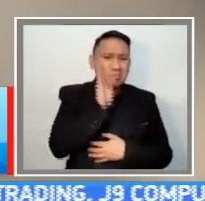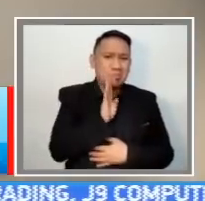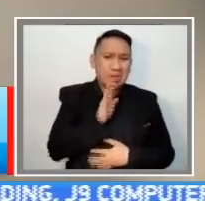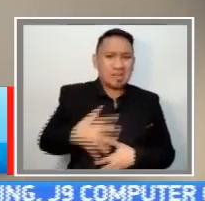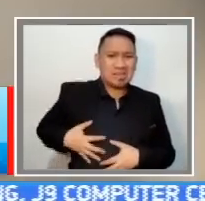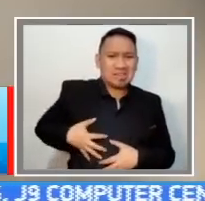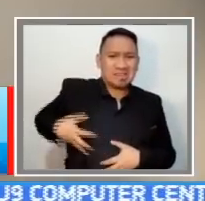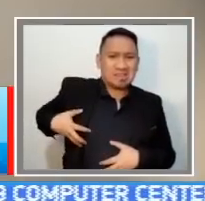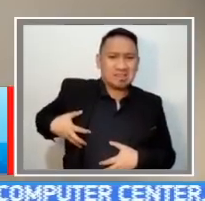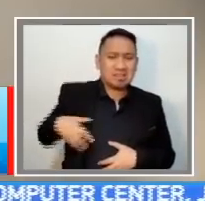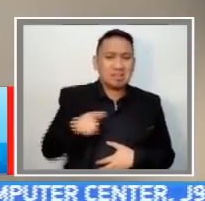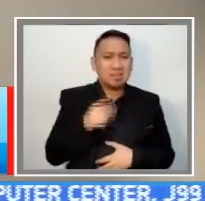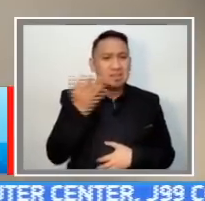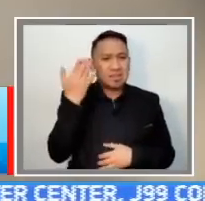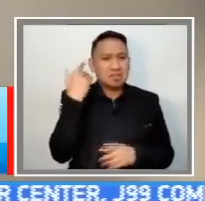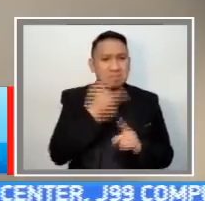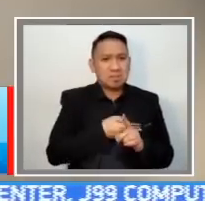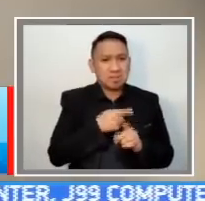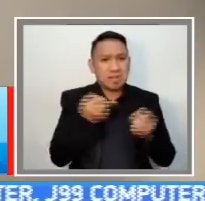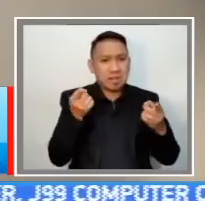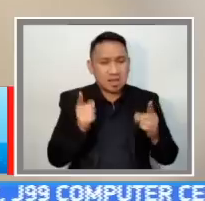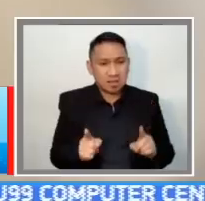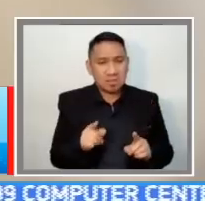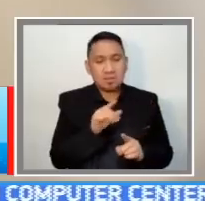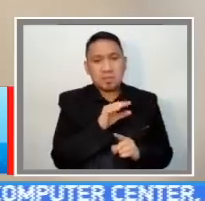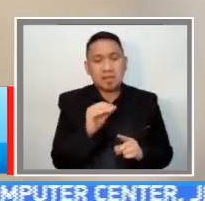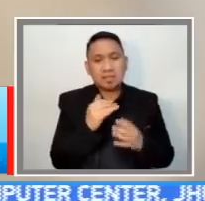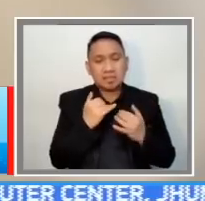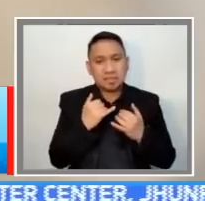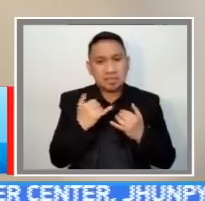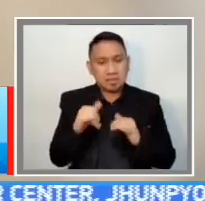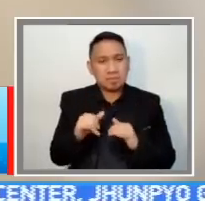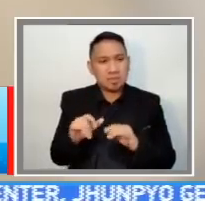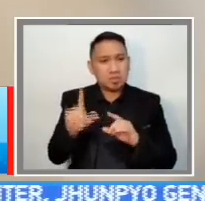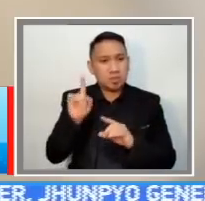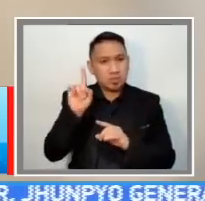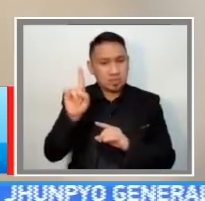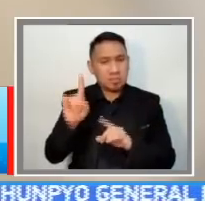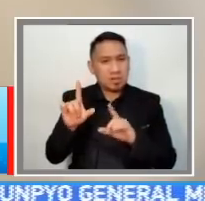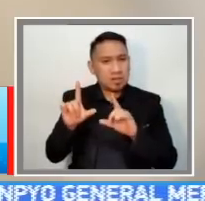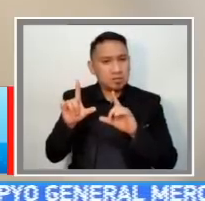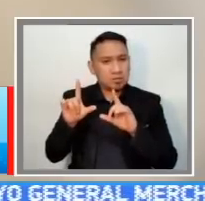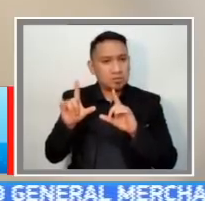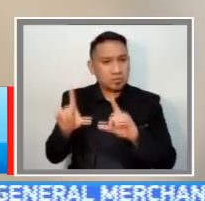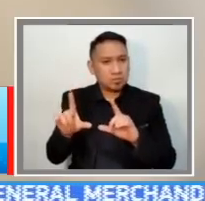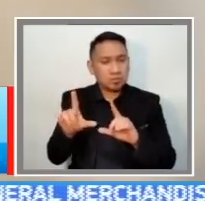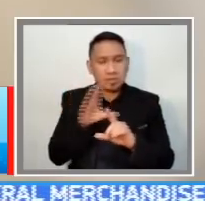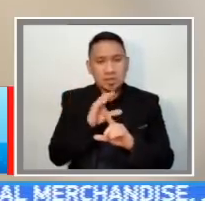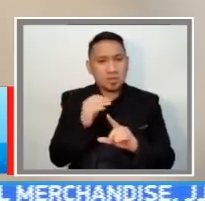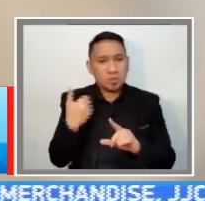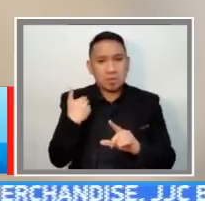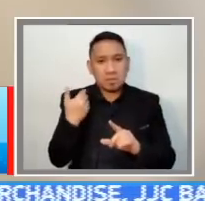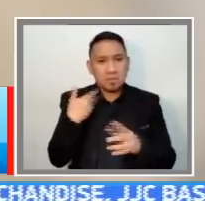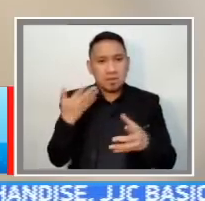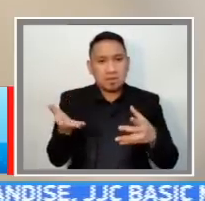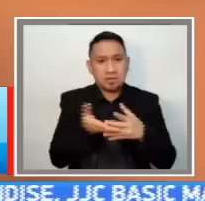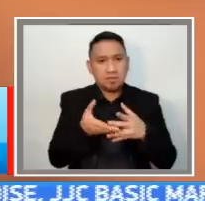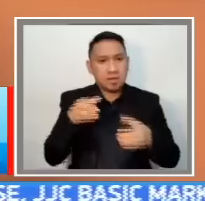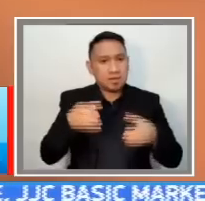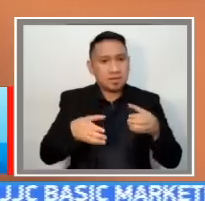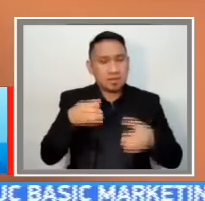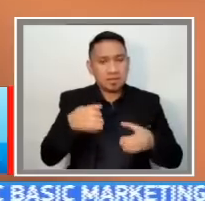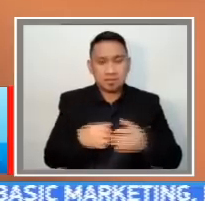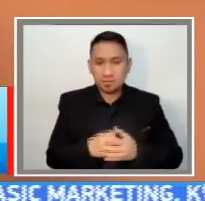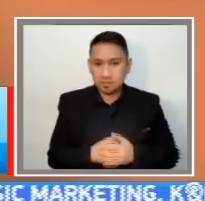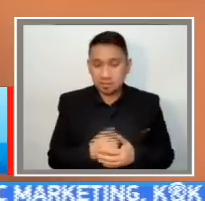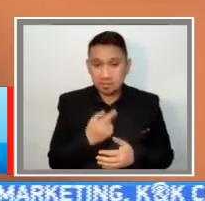ang insidente pero hanggang ngayon, isang suspect pa lang ang hawak ng pulis at hindi pa rin siya nasasampahan ng kaso. Sabi naman daw ng